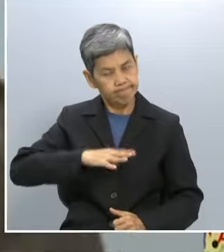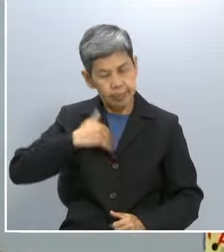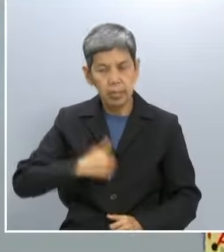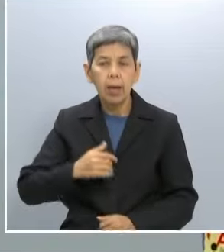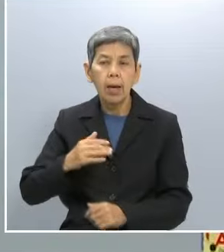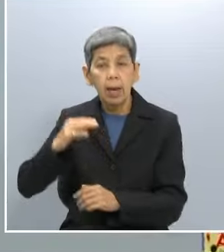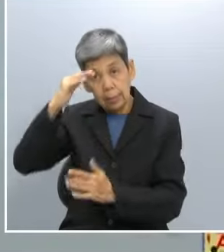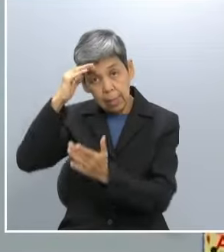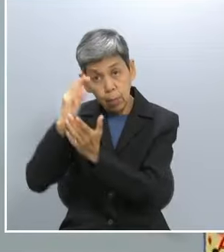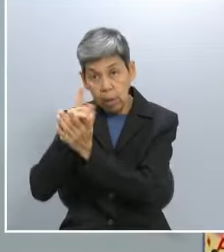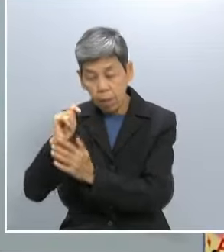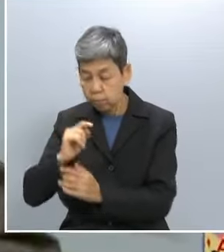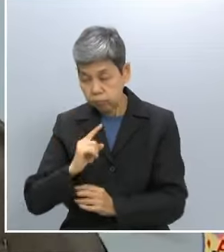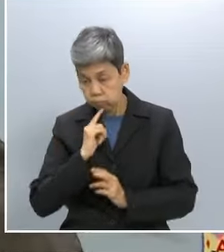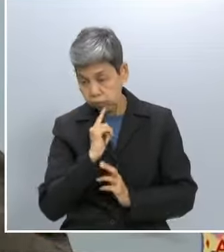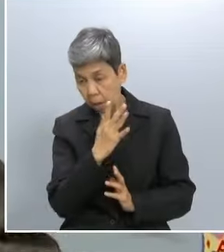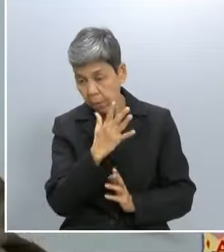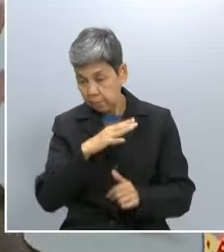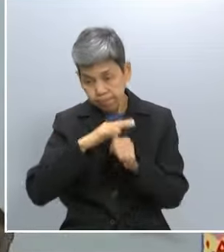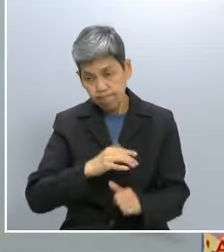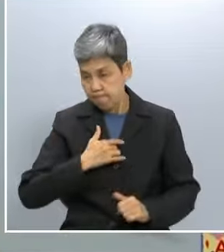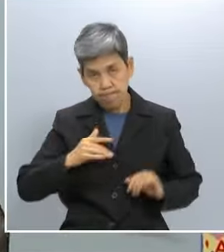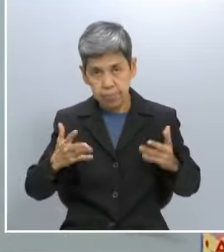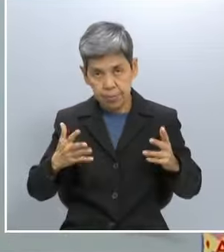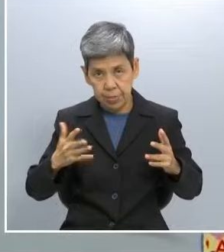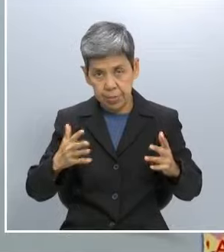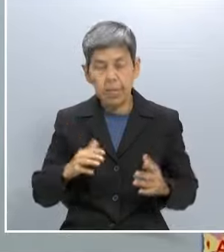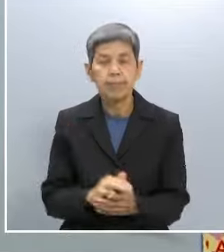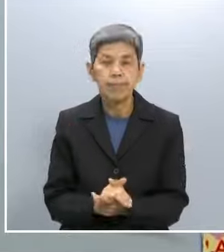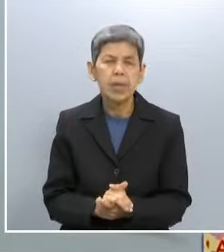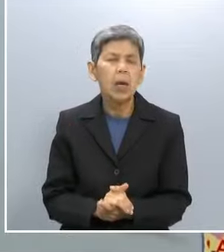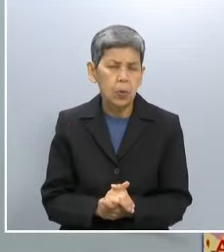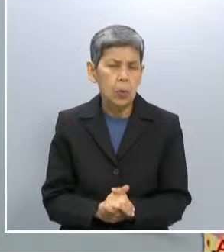ก็บอกว่าไม่ได้เป็นการดิสเครดิตใคร เนี่ยครับเรื่องนี้เรื่องใหญ่จริงๆคุณผู้ชม